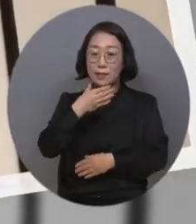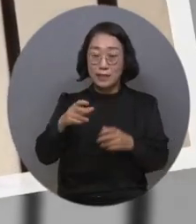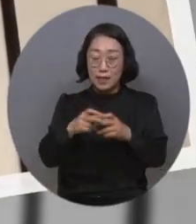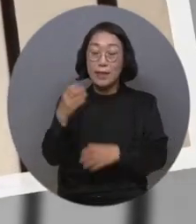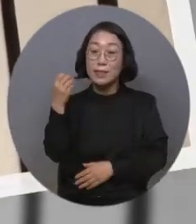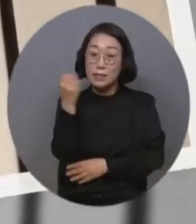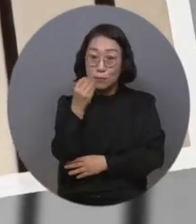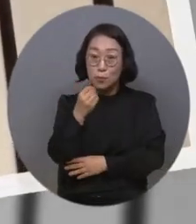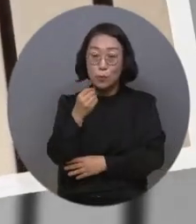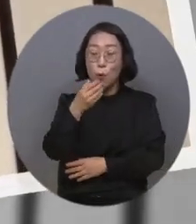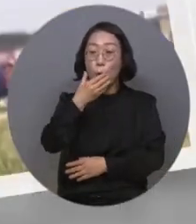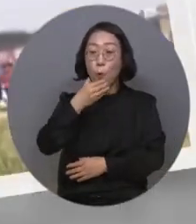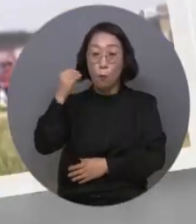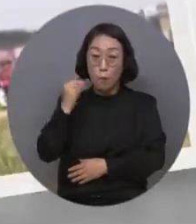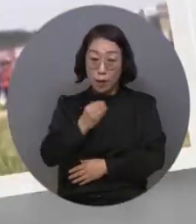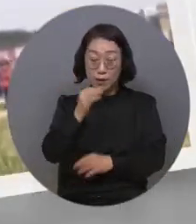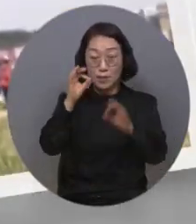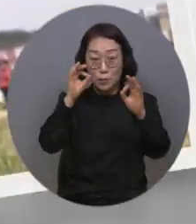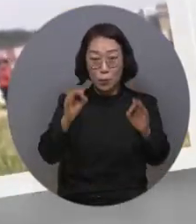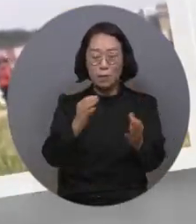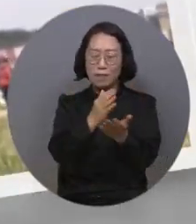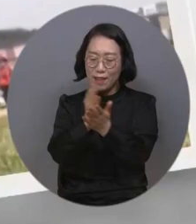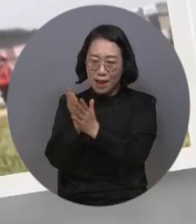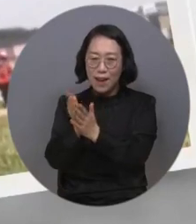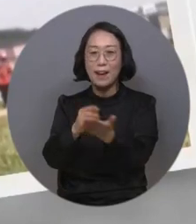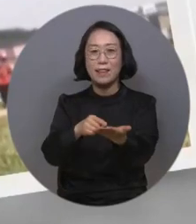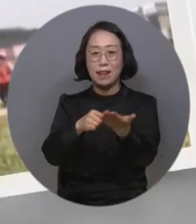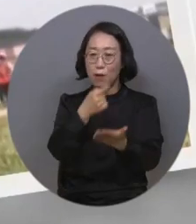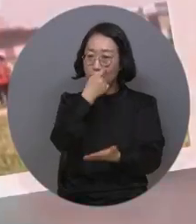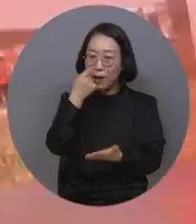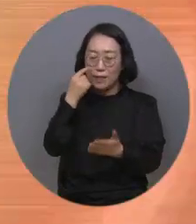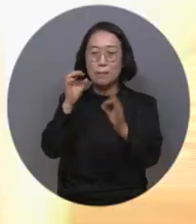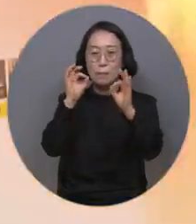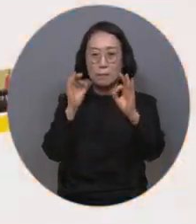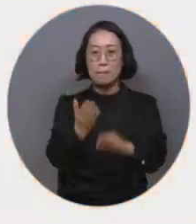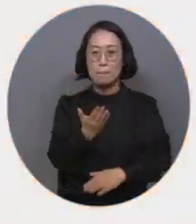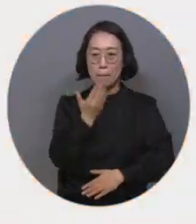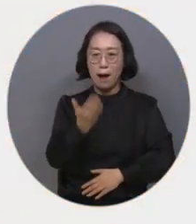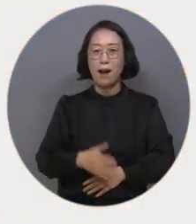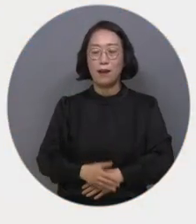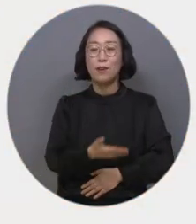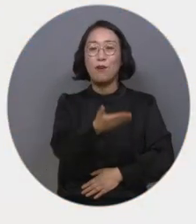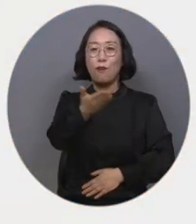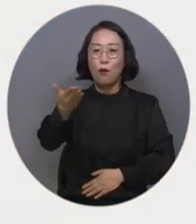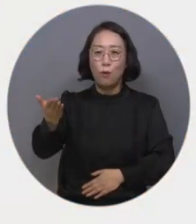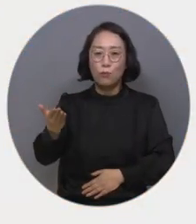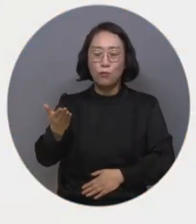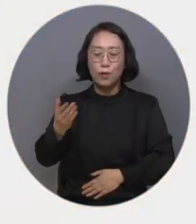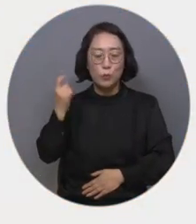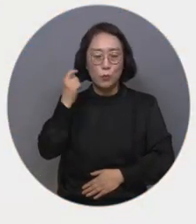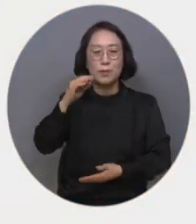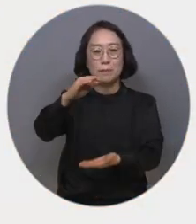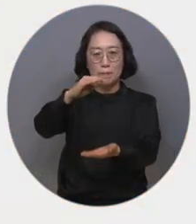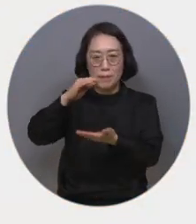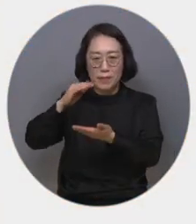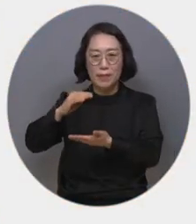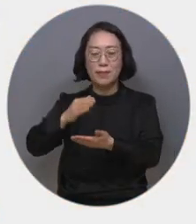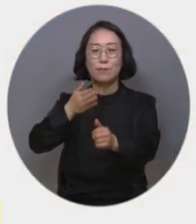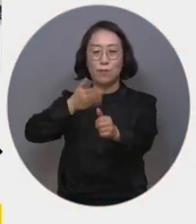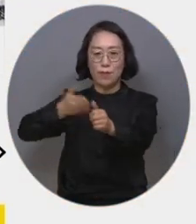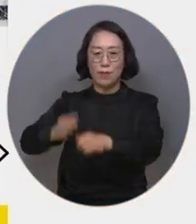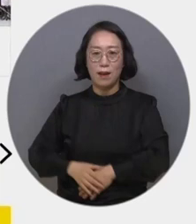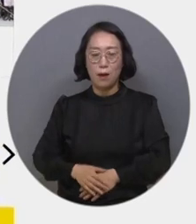웰페어뉴스 홈페이지를 통해 보다 다양한 소식을 접할 수 있습니다 시청자 여러분의 제보를 기다립니다